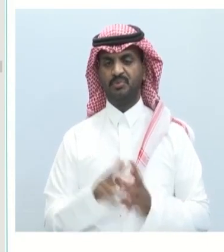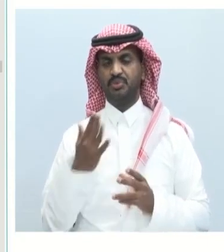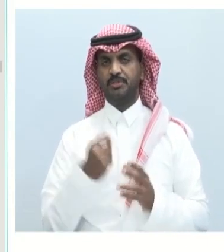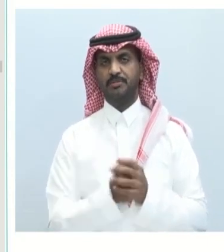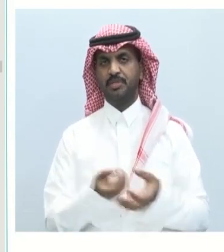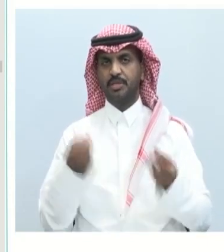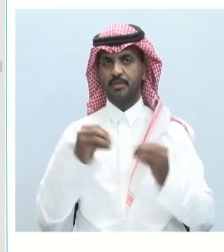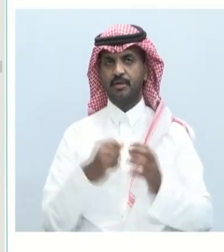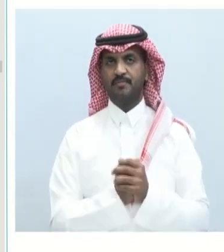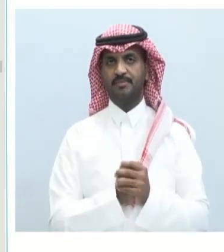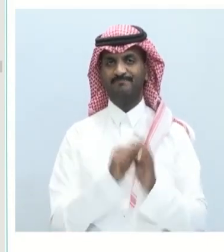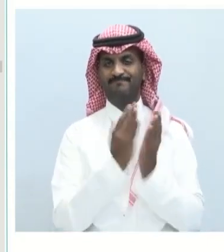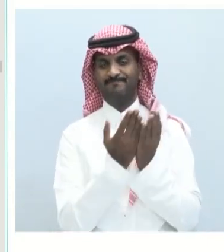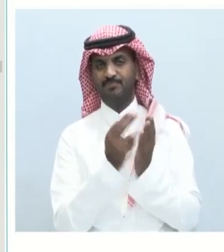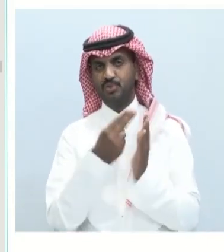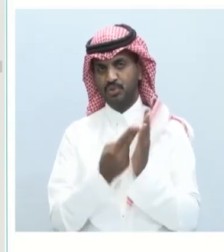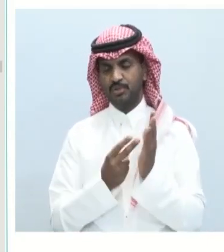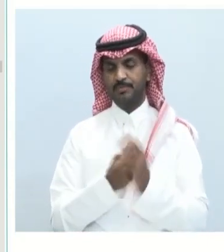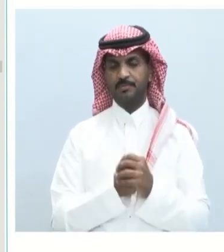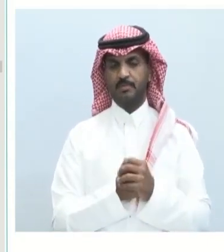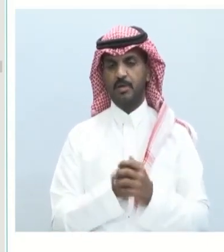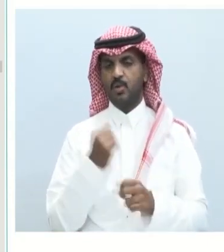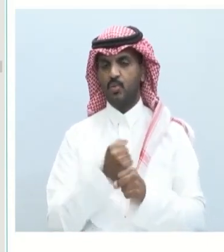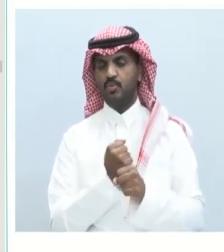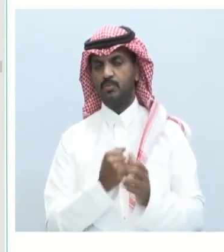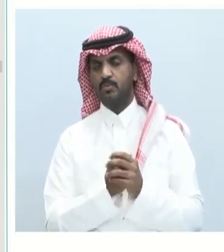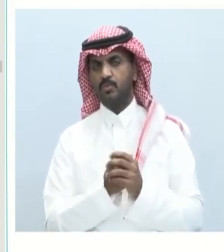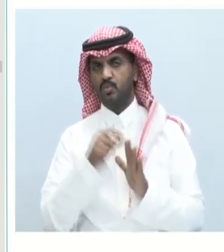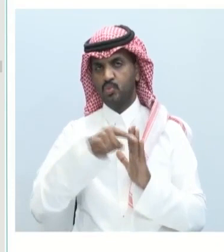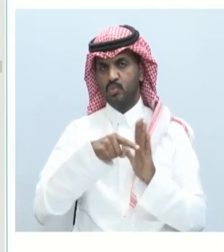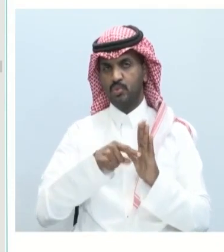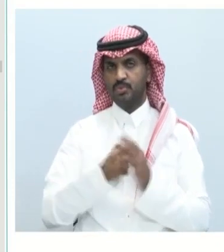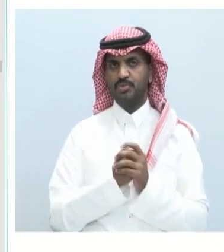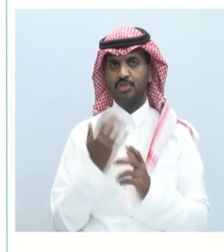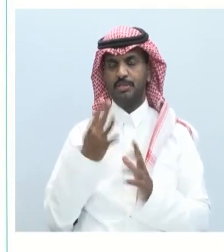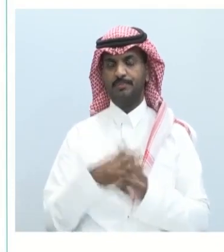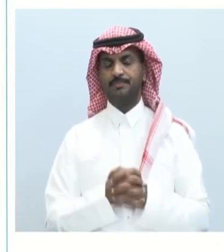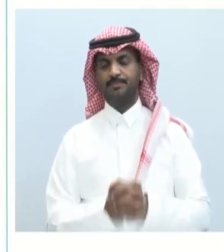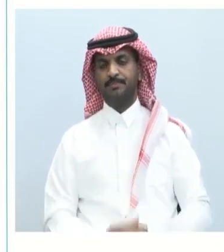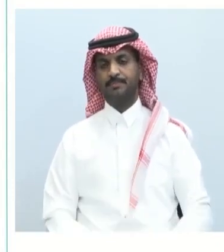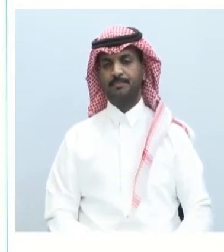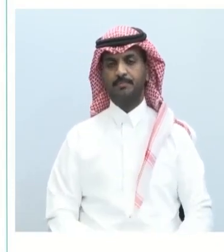لاضافه سجل او انشاء عنصر جديد للنموذج